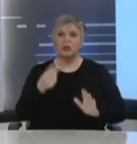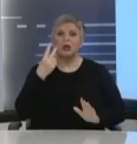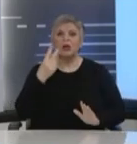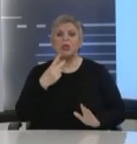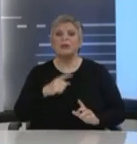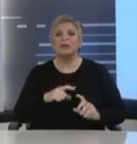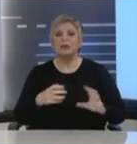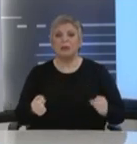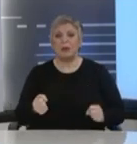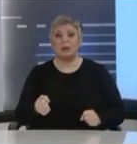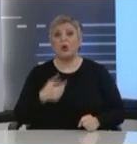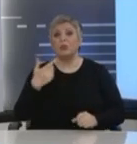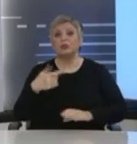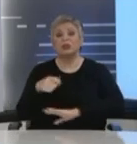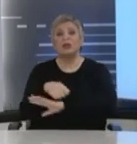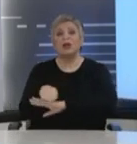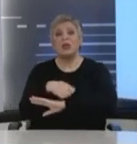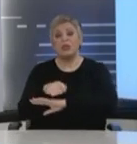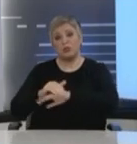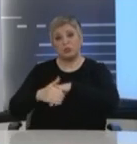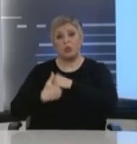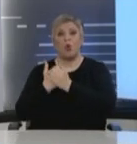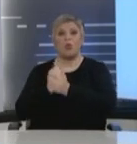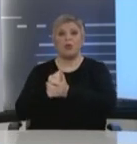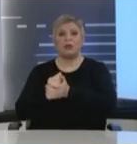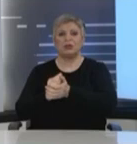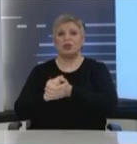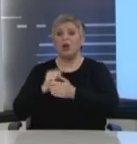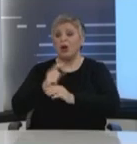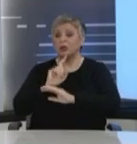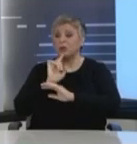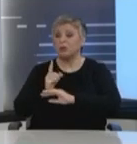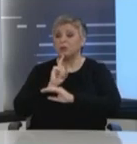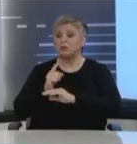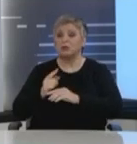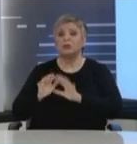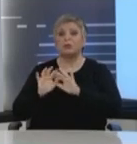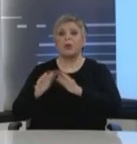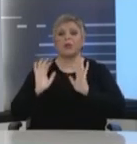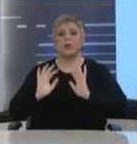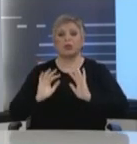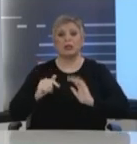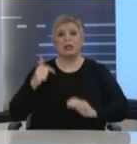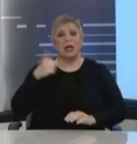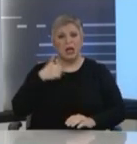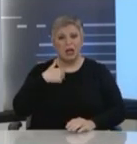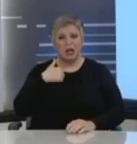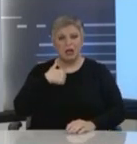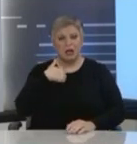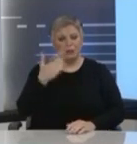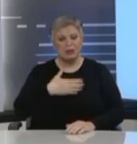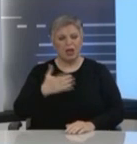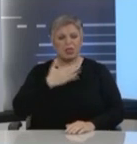Με ανεπηρέαστη όμως τη δικαιοσύνη να κάνει τη δουλειά της. Γιατί εμείς δεν σηκώνουμε μύγα στο σπαθί μας.